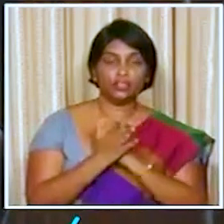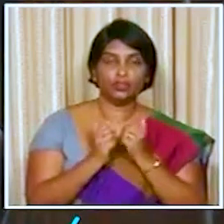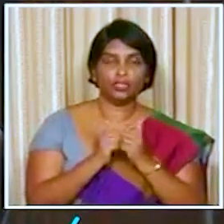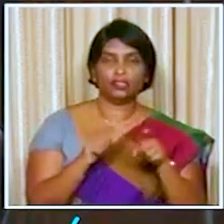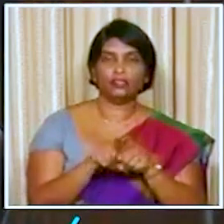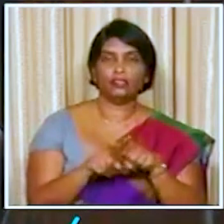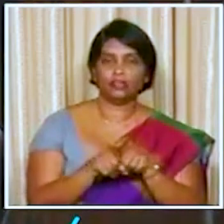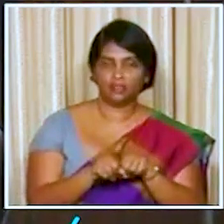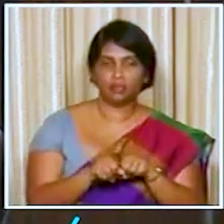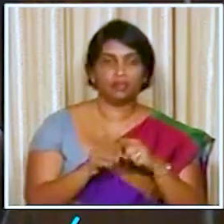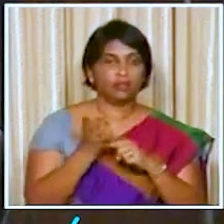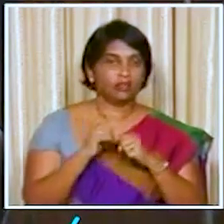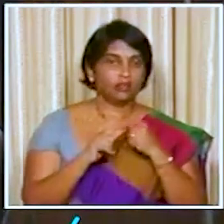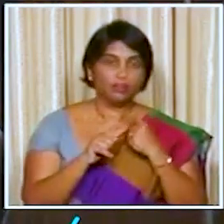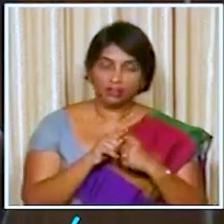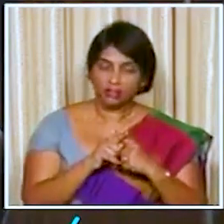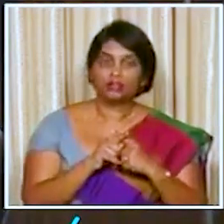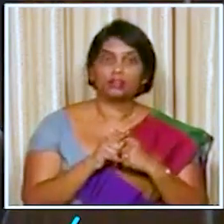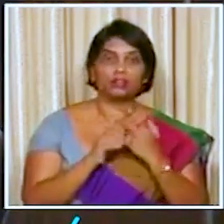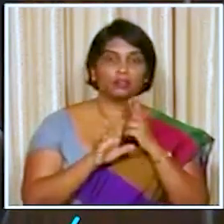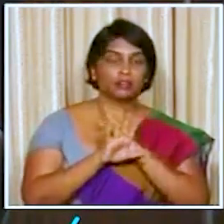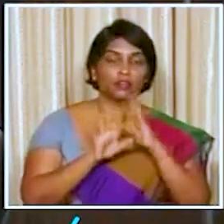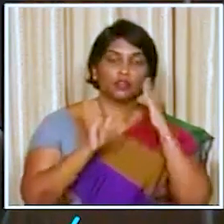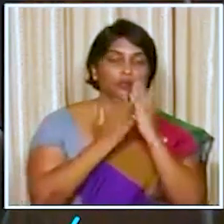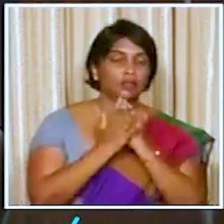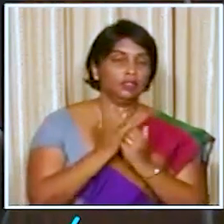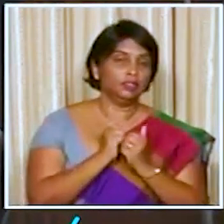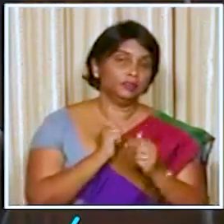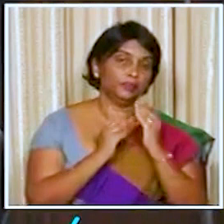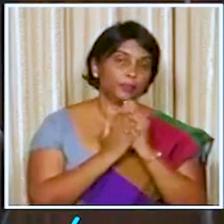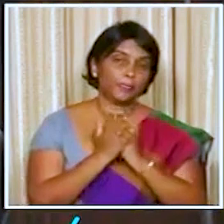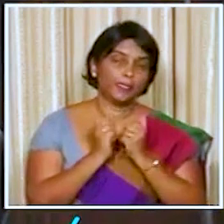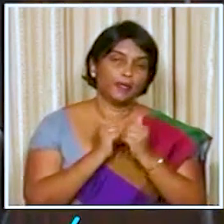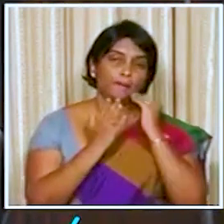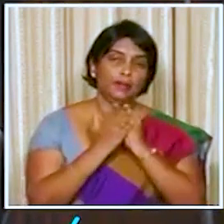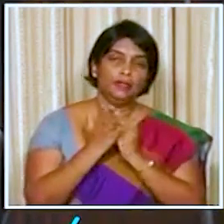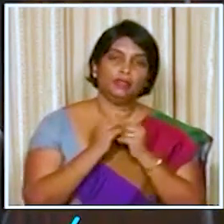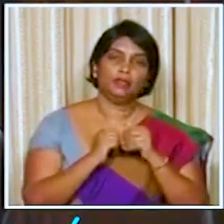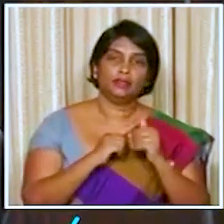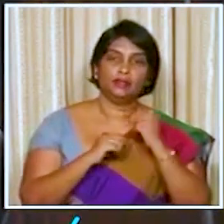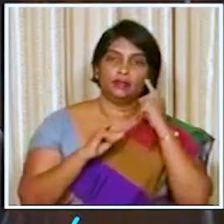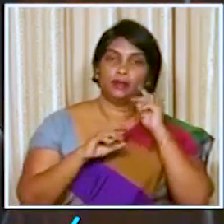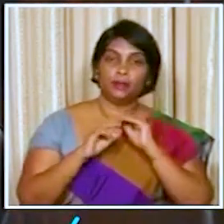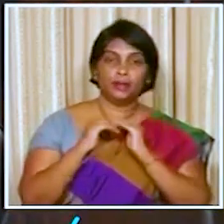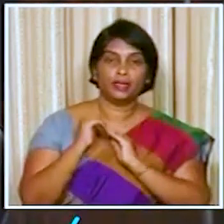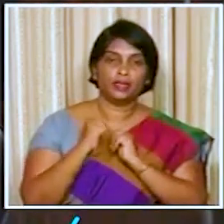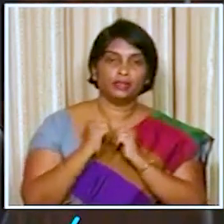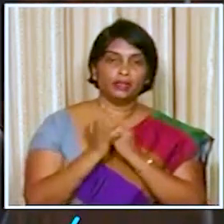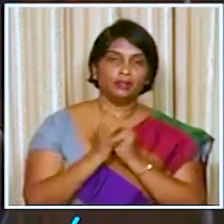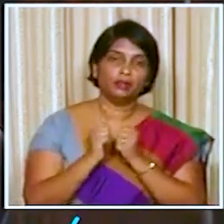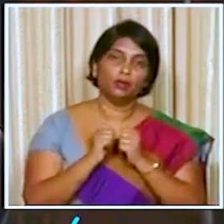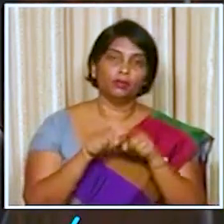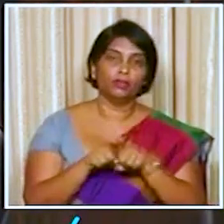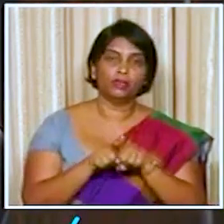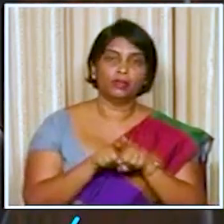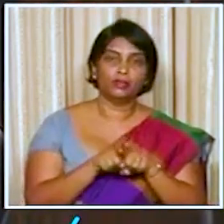අලුතෙන් ඒ බදු වලටත් 118ක් මොකද අලි වෙන මිලට නෑ වෙන්නේ. එතකොට 118ක් ඔබතුමන්ලා අය